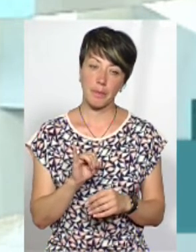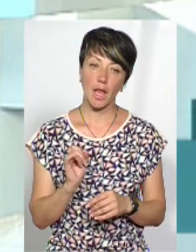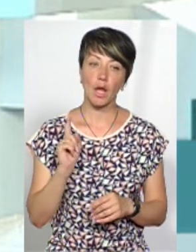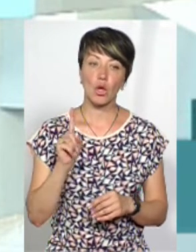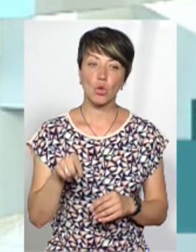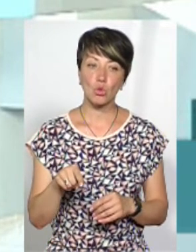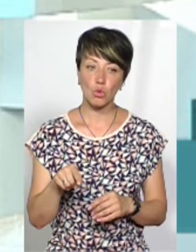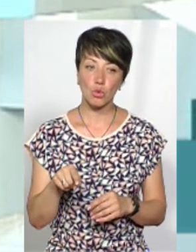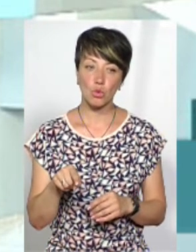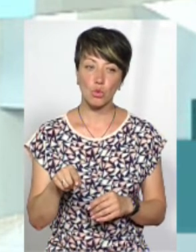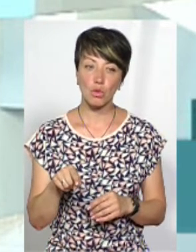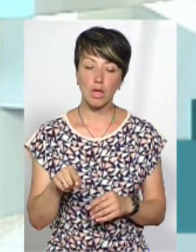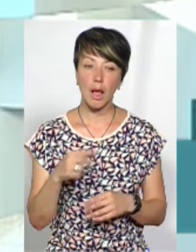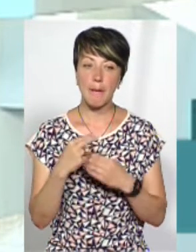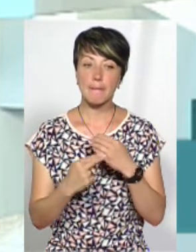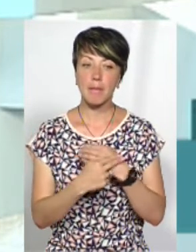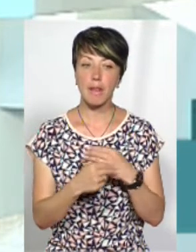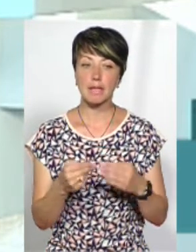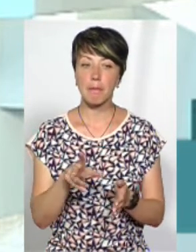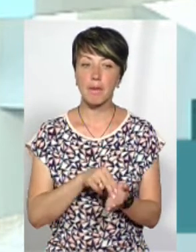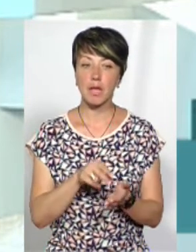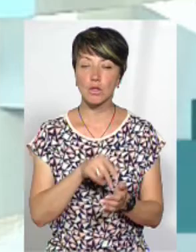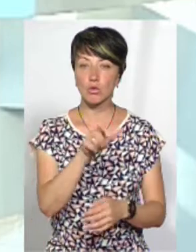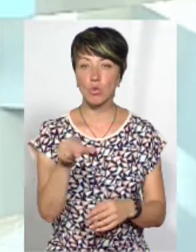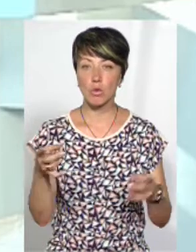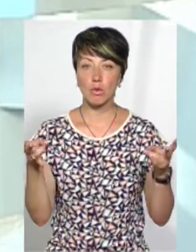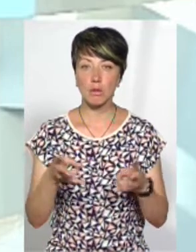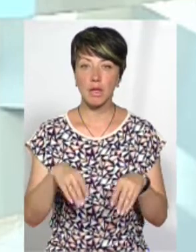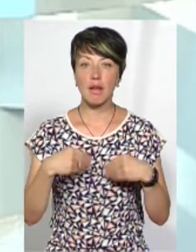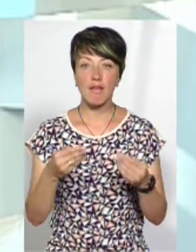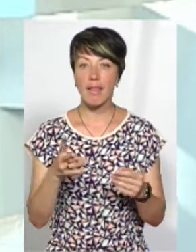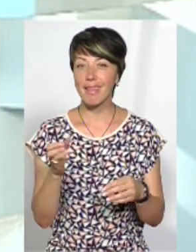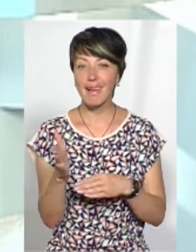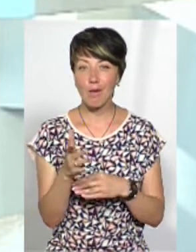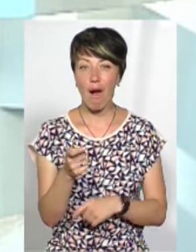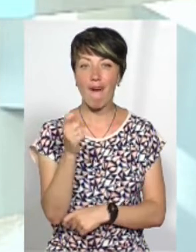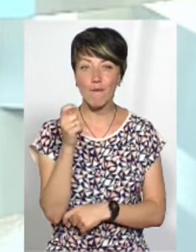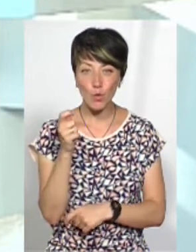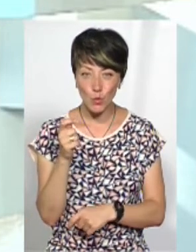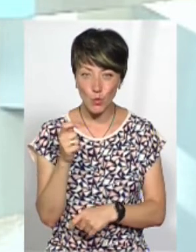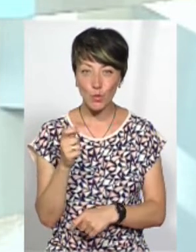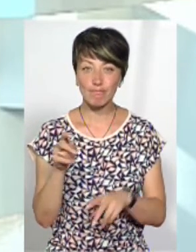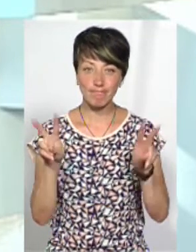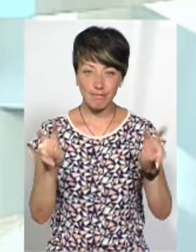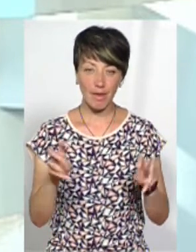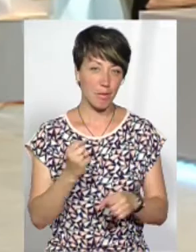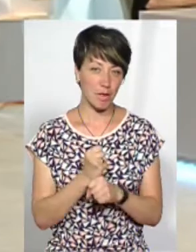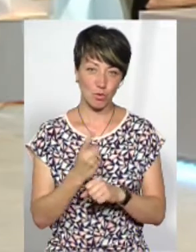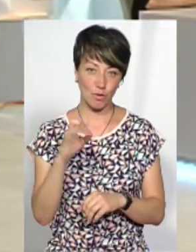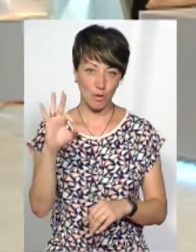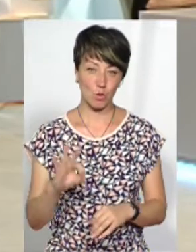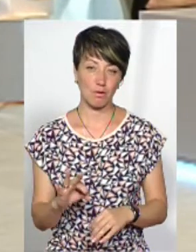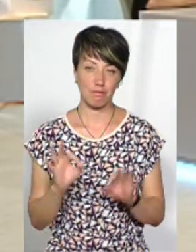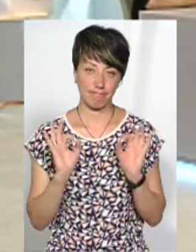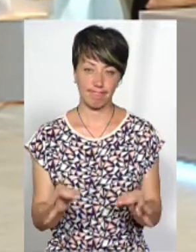той ще біблейський приклад, що людям потрібно давати не рибу, а вудку, він насправді працює на 100%.